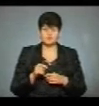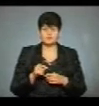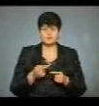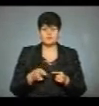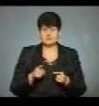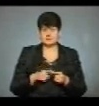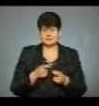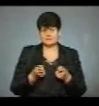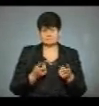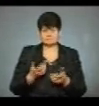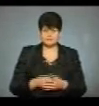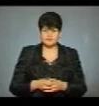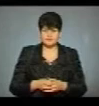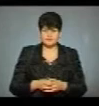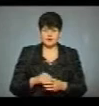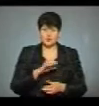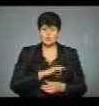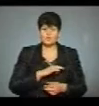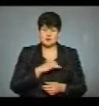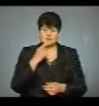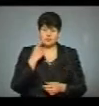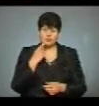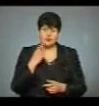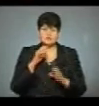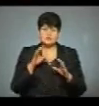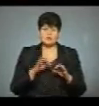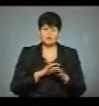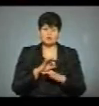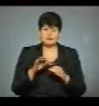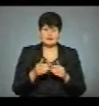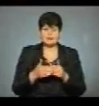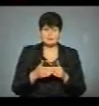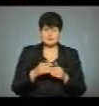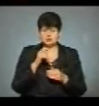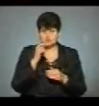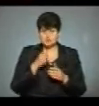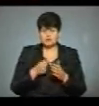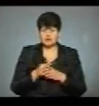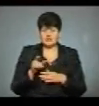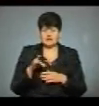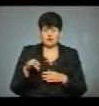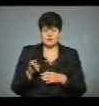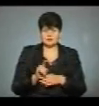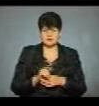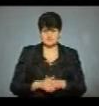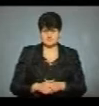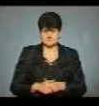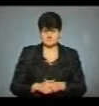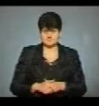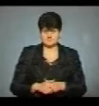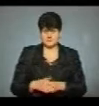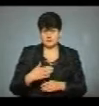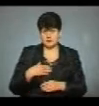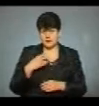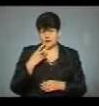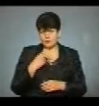до нюансів. Юрист Іван Поробій вважає, що законопроєкт про працю наблизить Україну до європейських стандартів. На мій погляд,